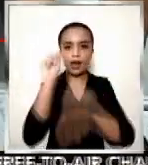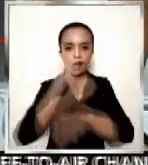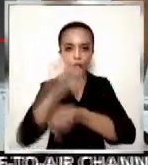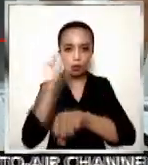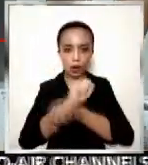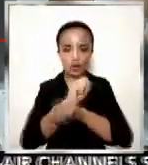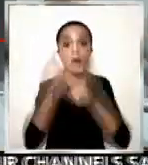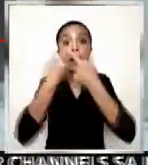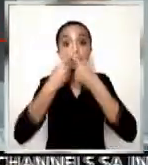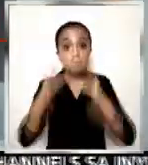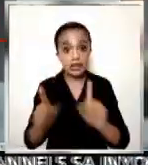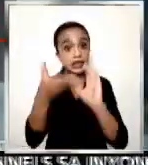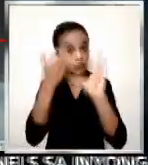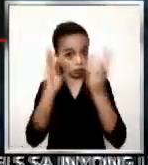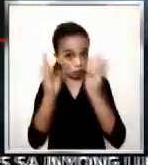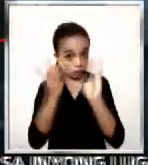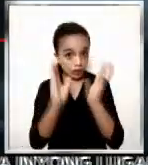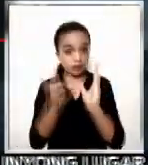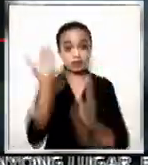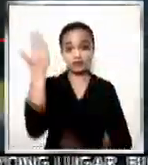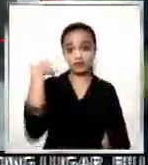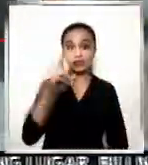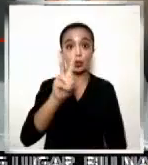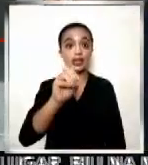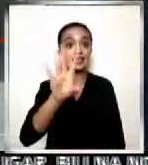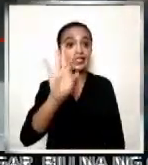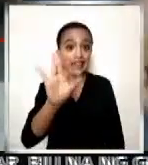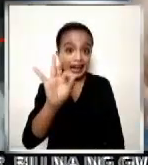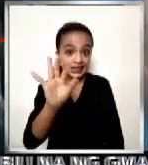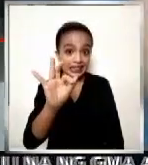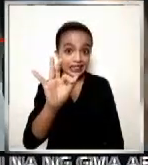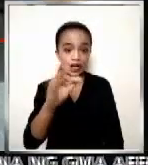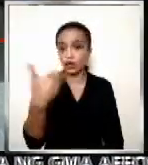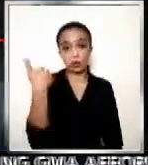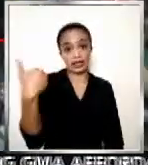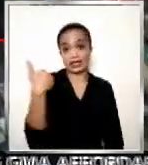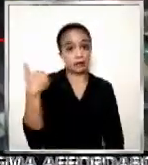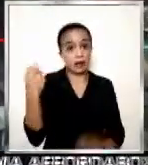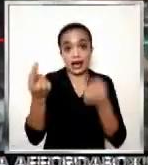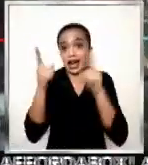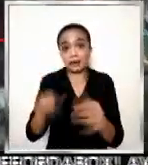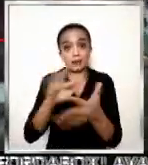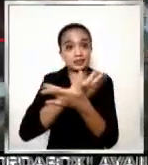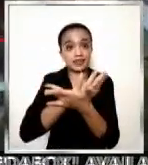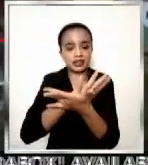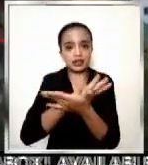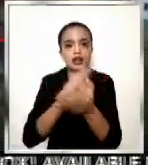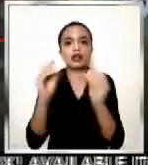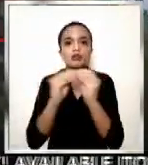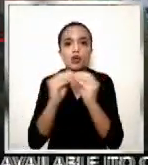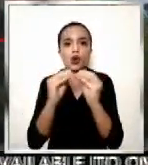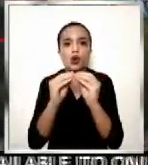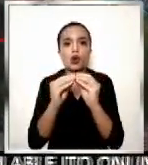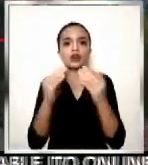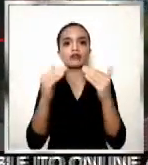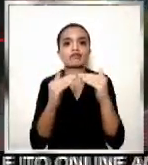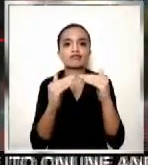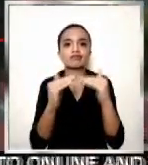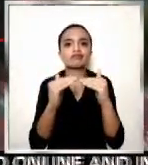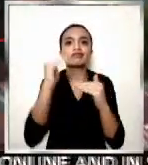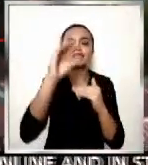sa naitala noong 2019, kung kailan wala pang pandemya, mas mataas pa rin yan ng 8.3